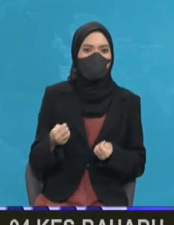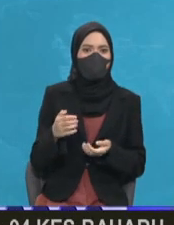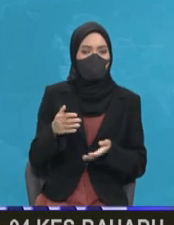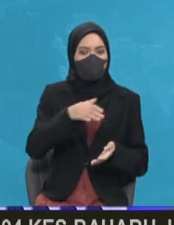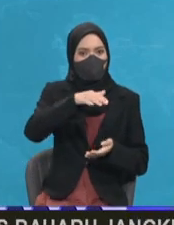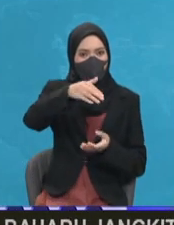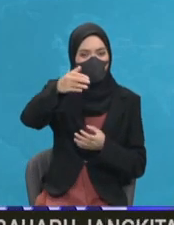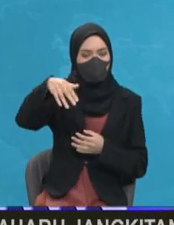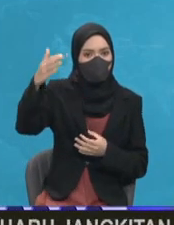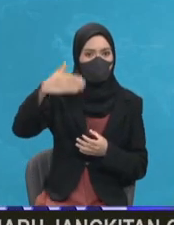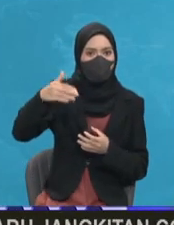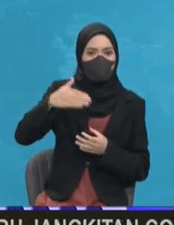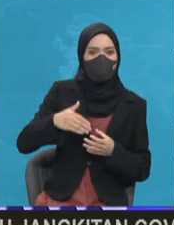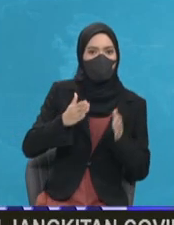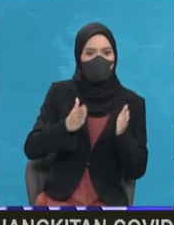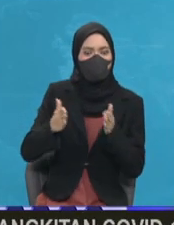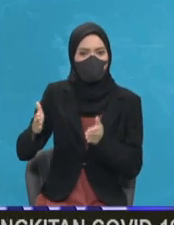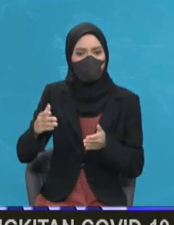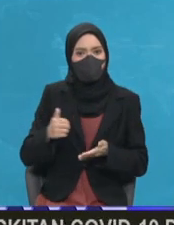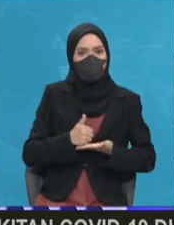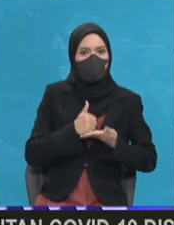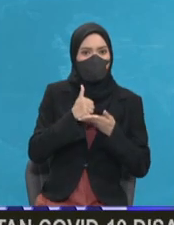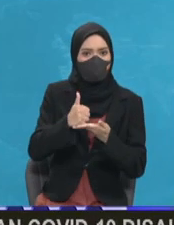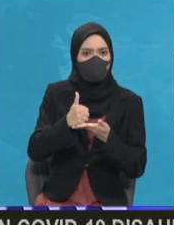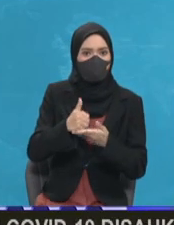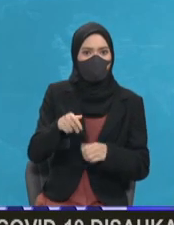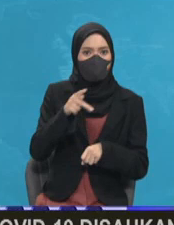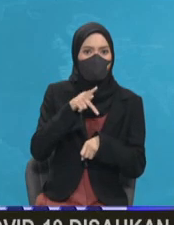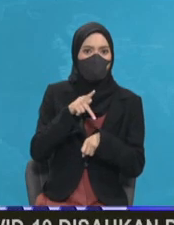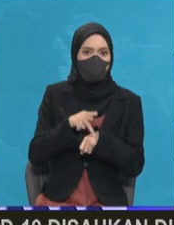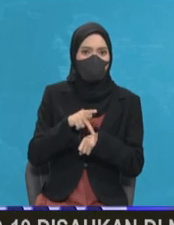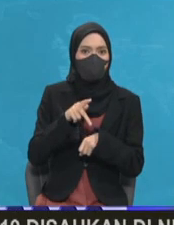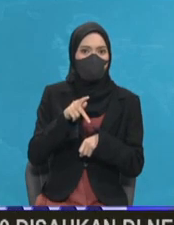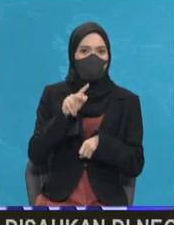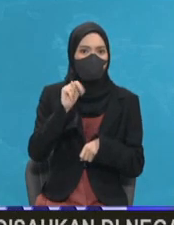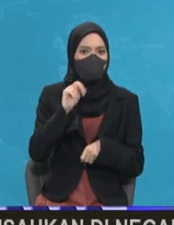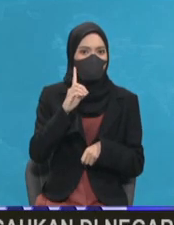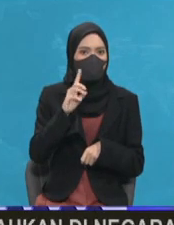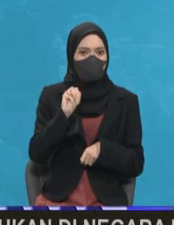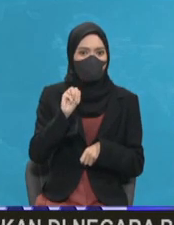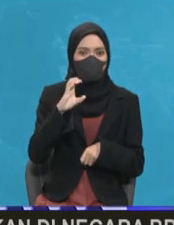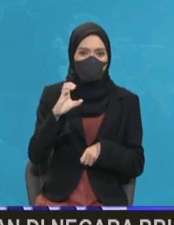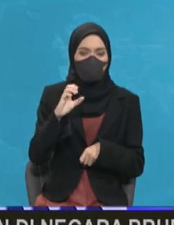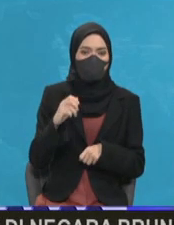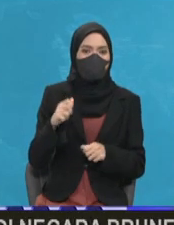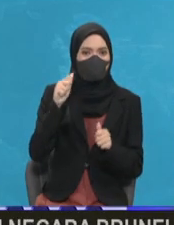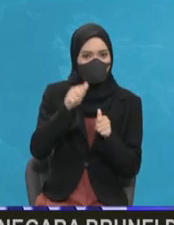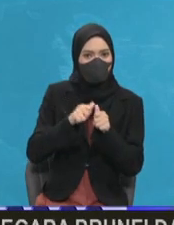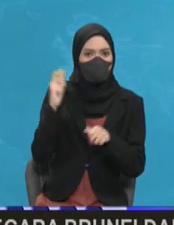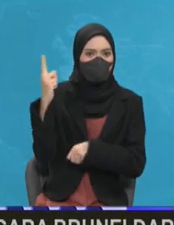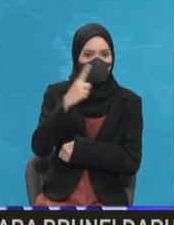meringankan tugas Kementerian Kesehatan dan pusat pengurusan bencana kebangsaan n DMC setiap hari